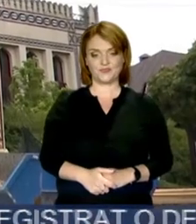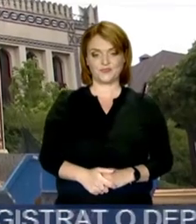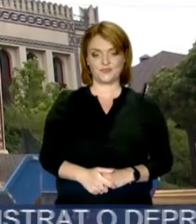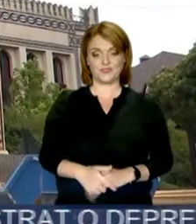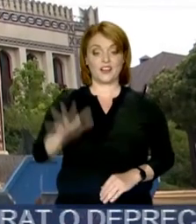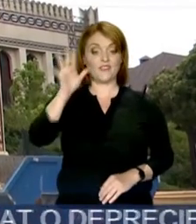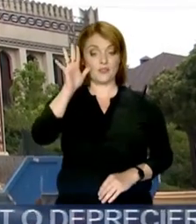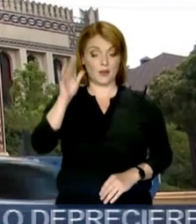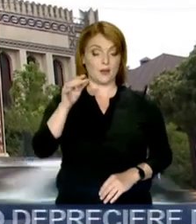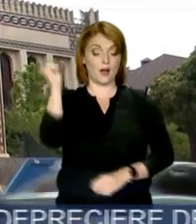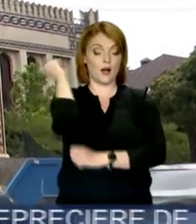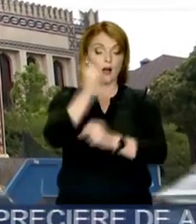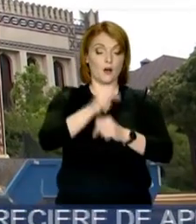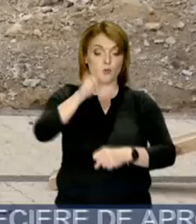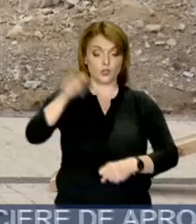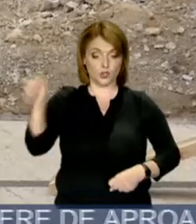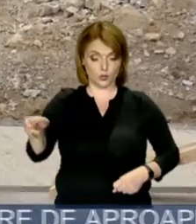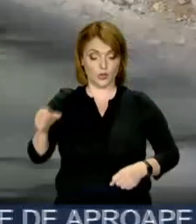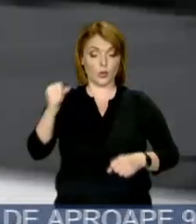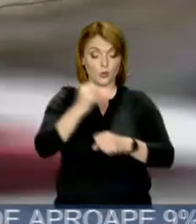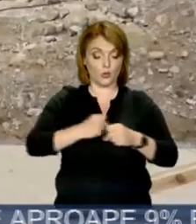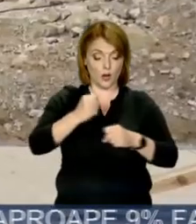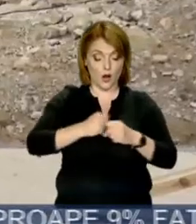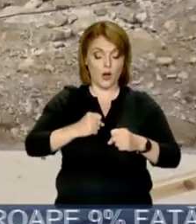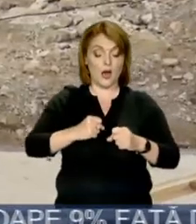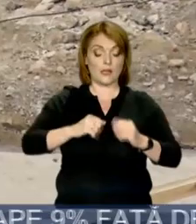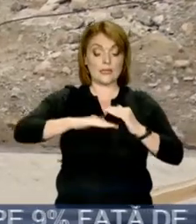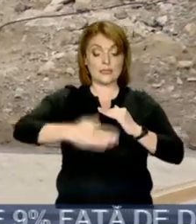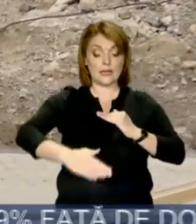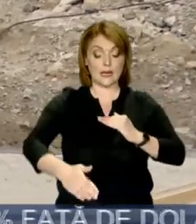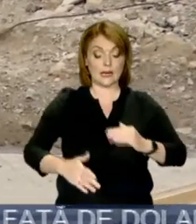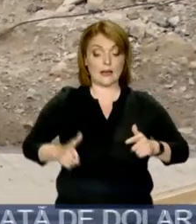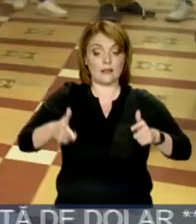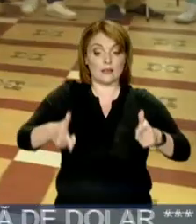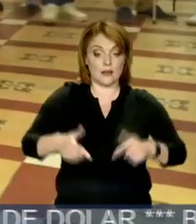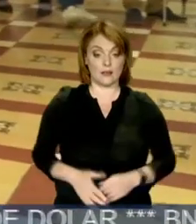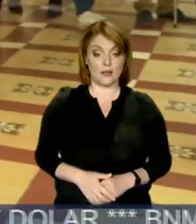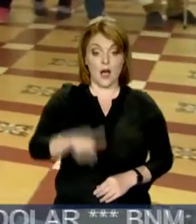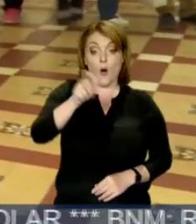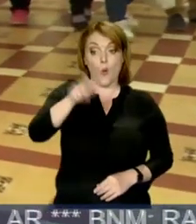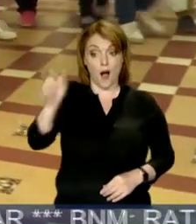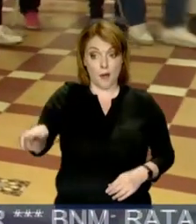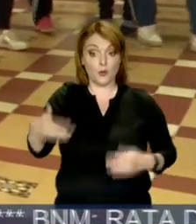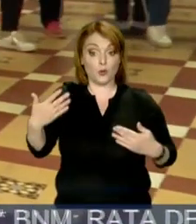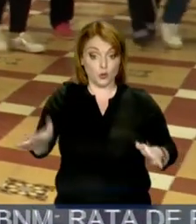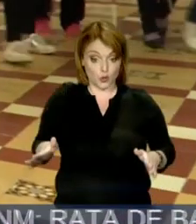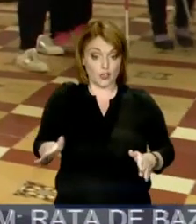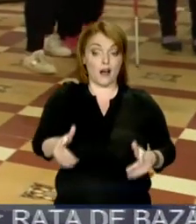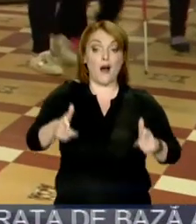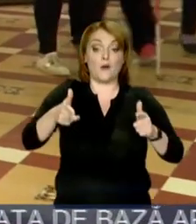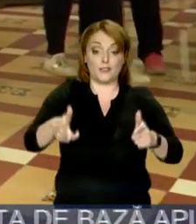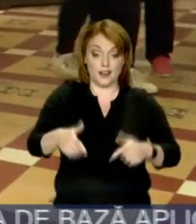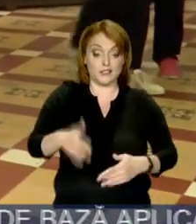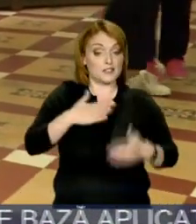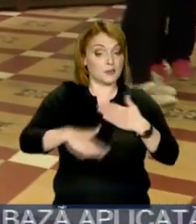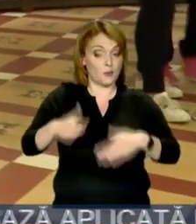În timp ce muncitorii lucrau la reparația scărilor de acces la intrarea principală a muzeului, vizitatorii se bucurau de deschiderea sălii după